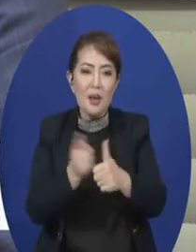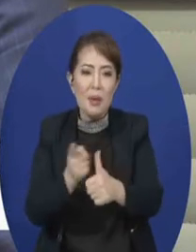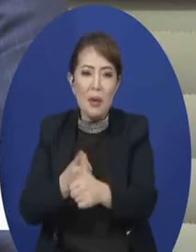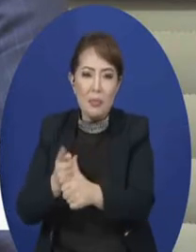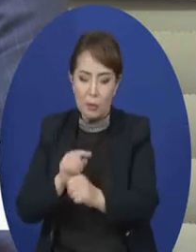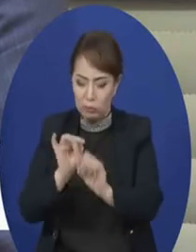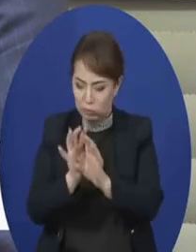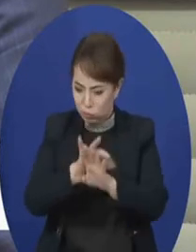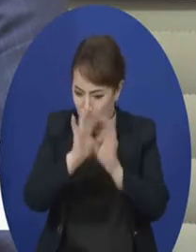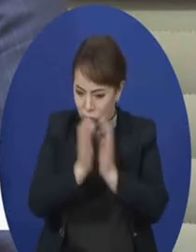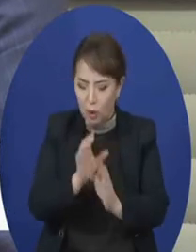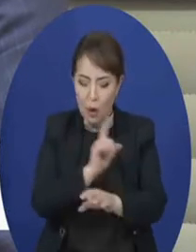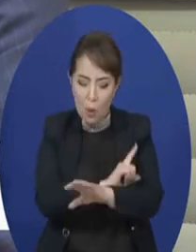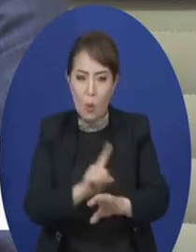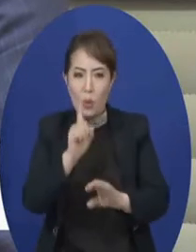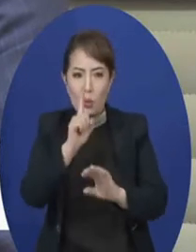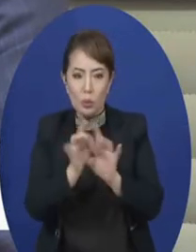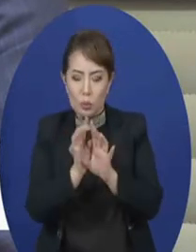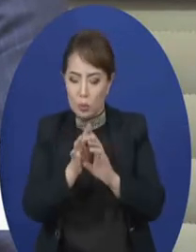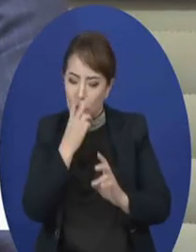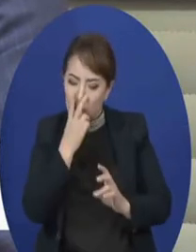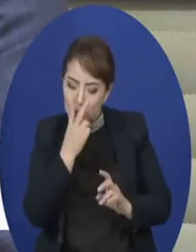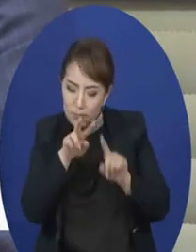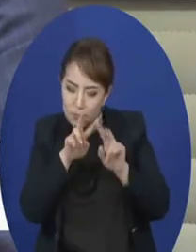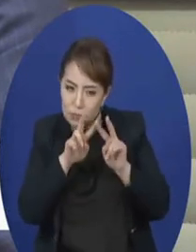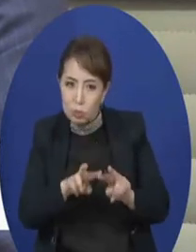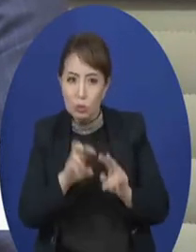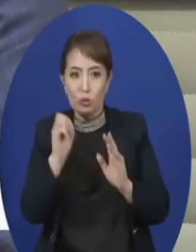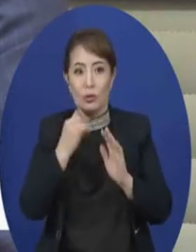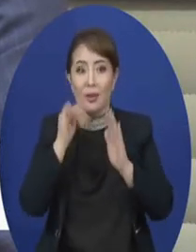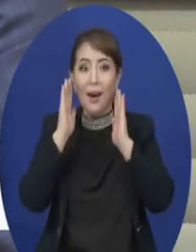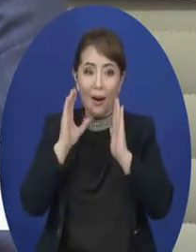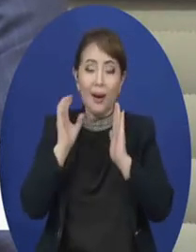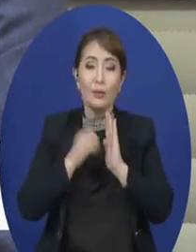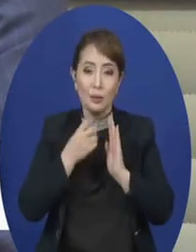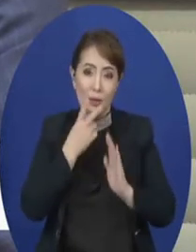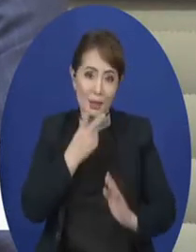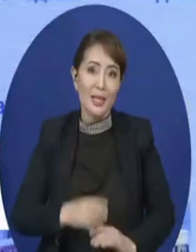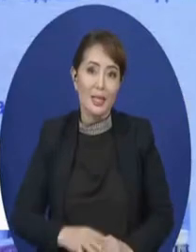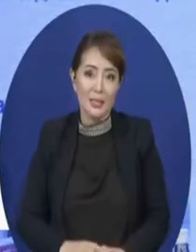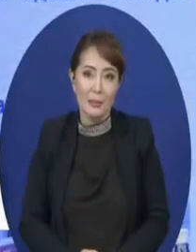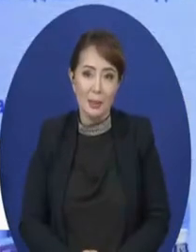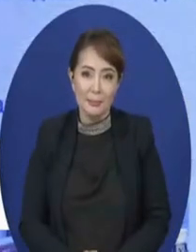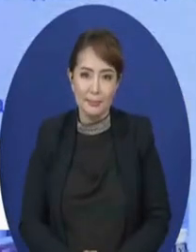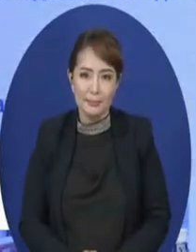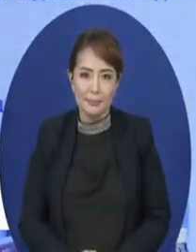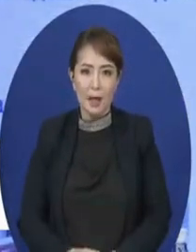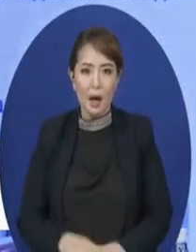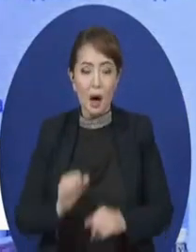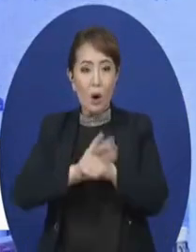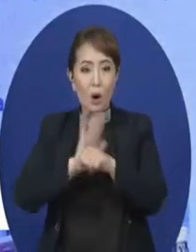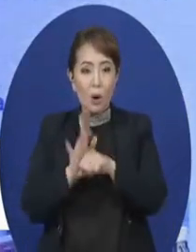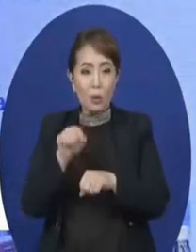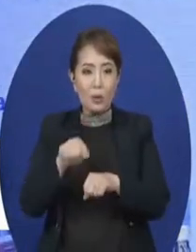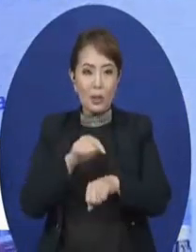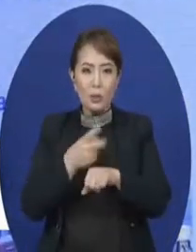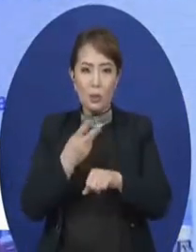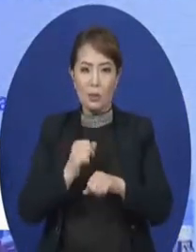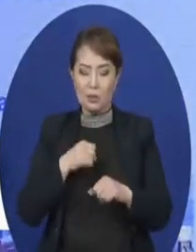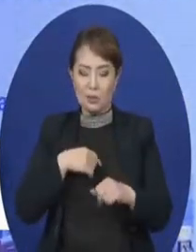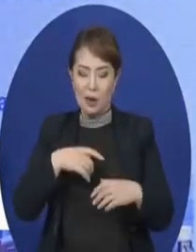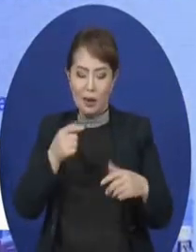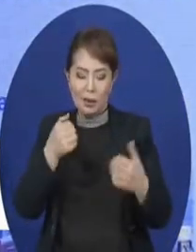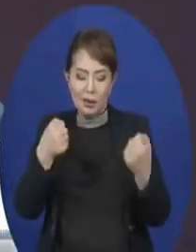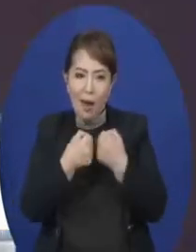хэмжээнд үр өгөөжийн үр дүнгийн үцгэстэн гэдэг асуудал дээр анхаарах хэрэгтэй байна гэж харж байгаа. Цар тахлын энэ үеийг дайны